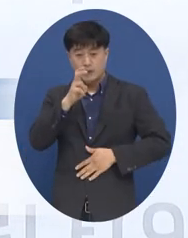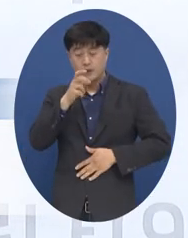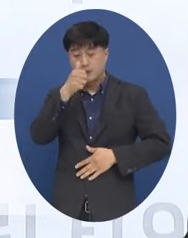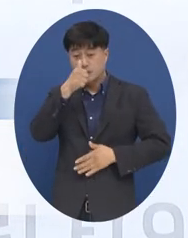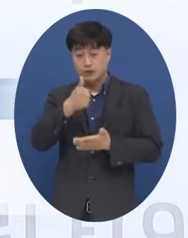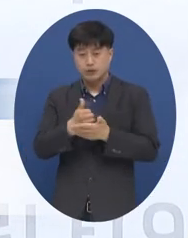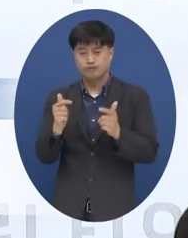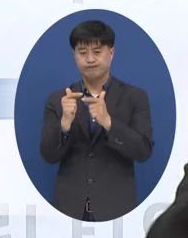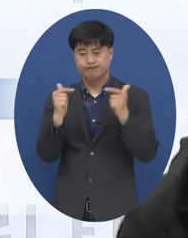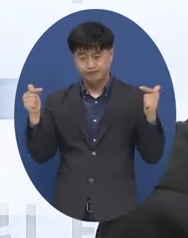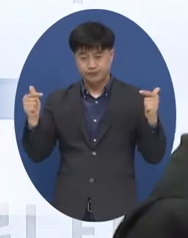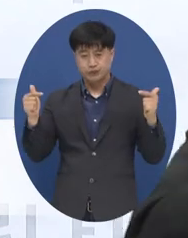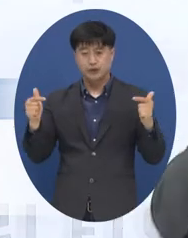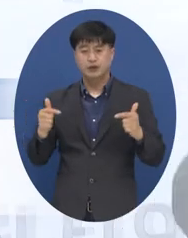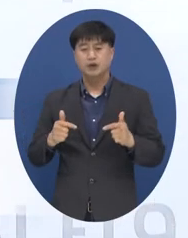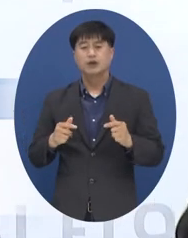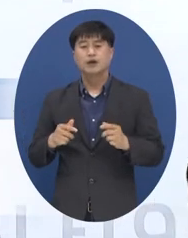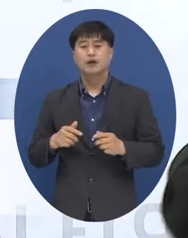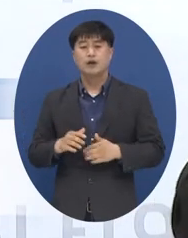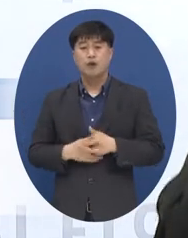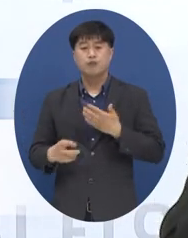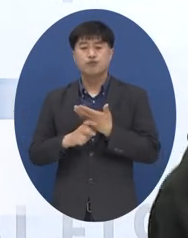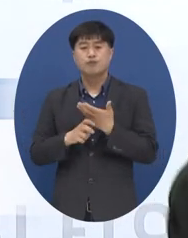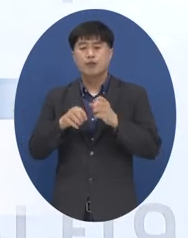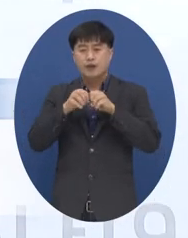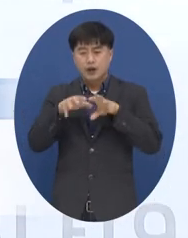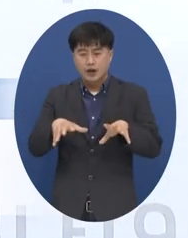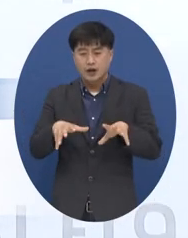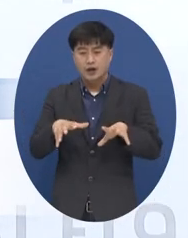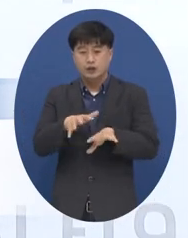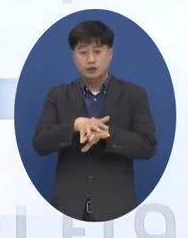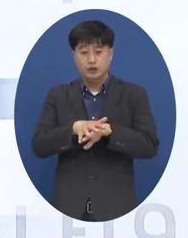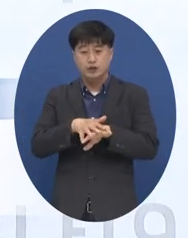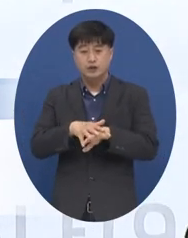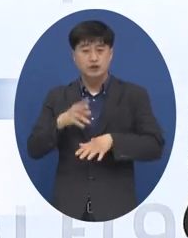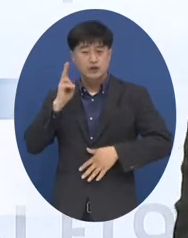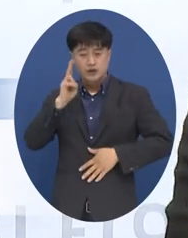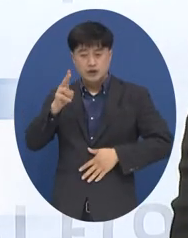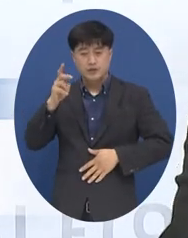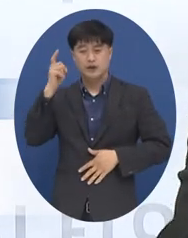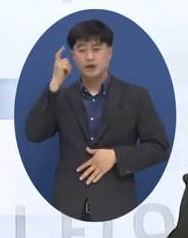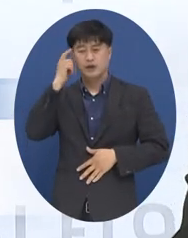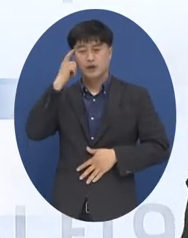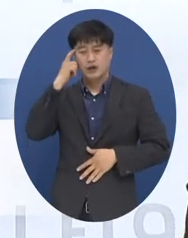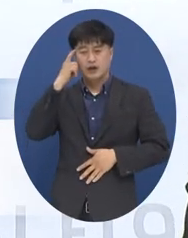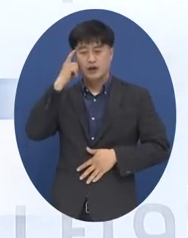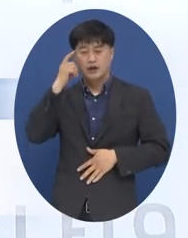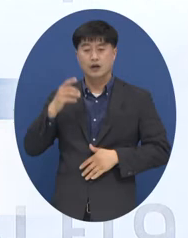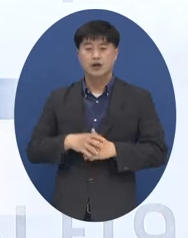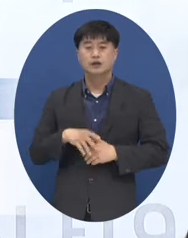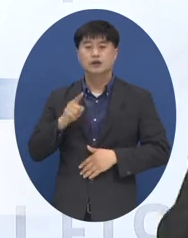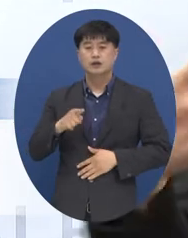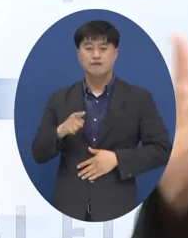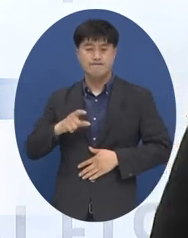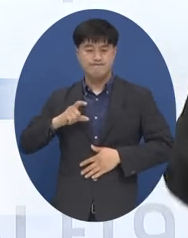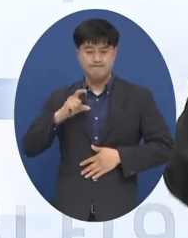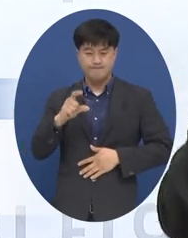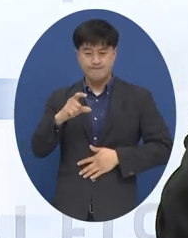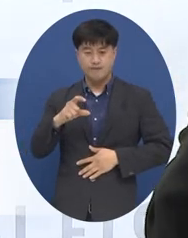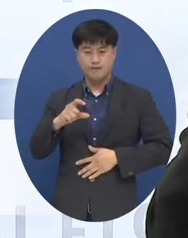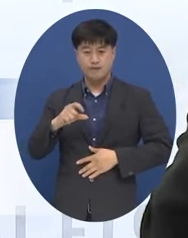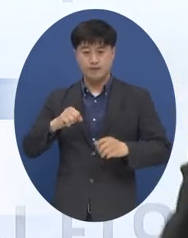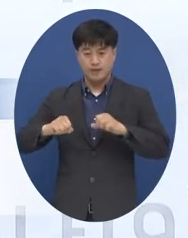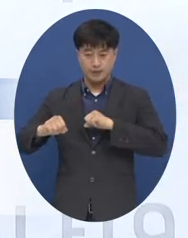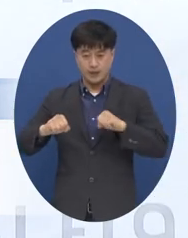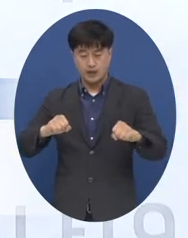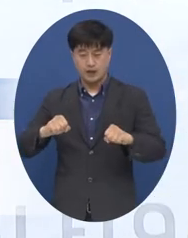경제 범죄가 날로 증가하고 있어 사행성 불법 다단계 판매 조직이 더 기승할 것으로 판단되어